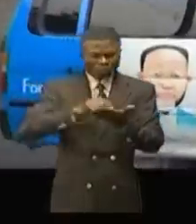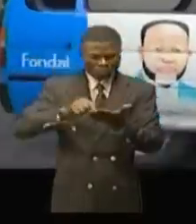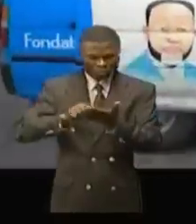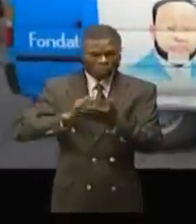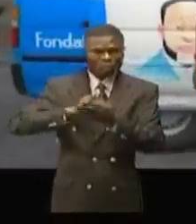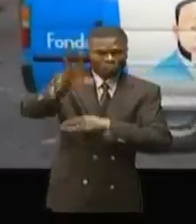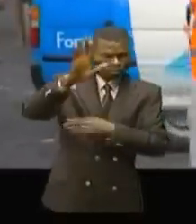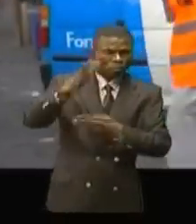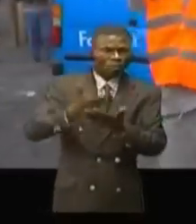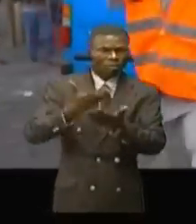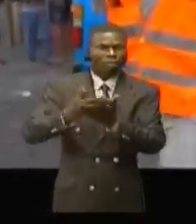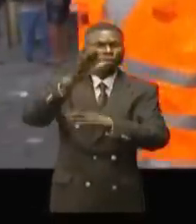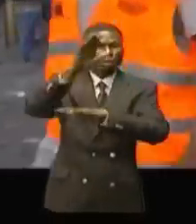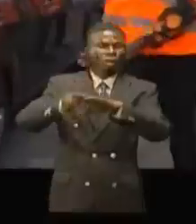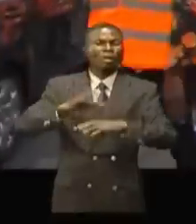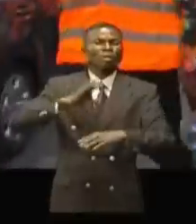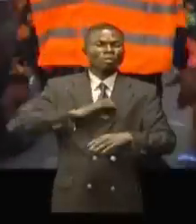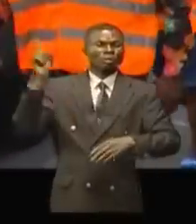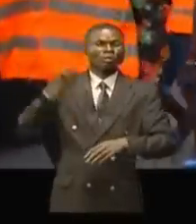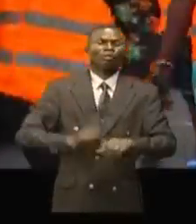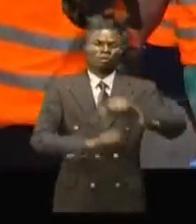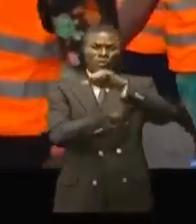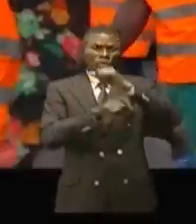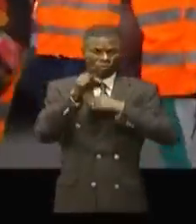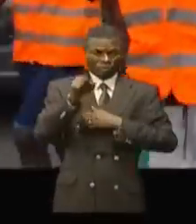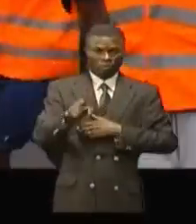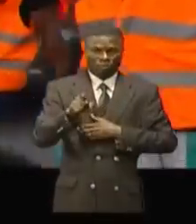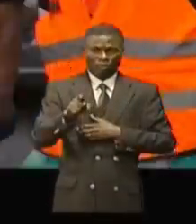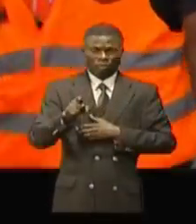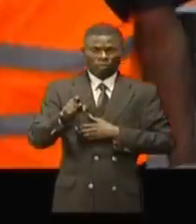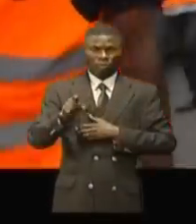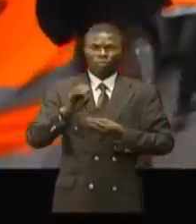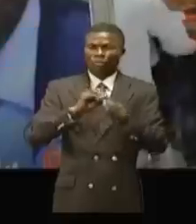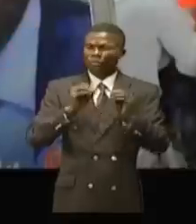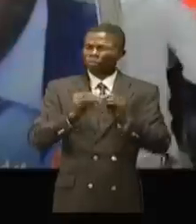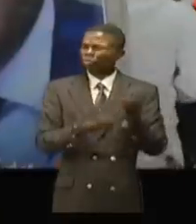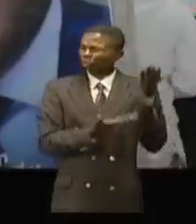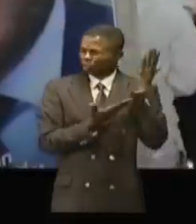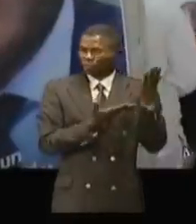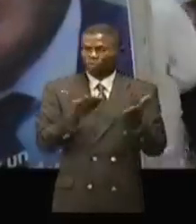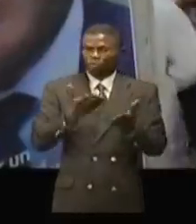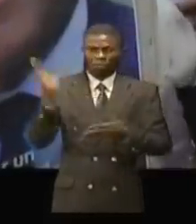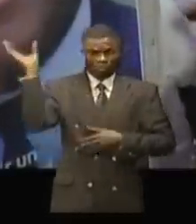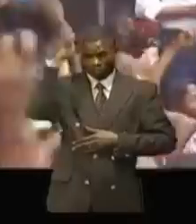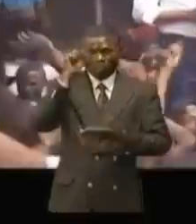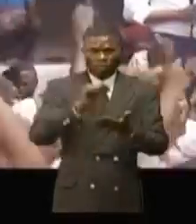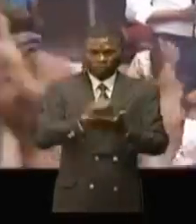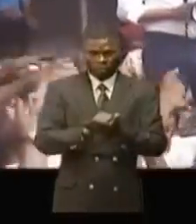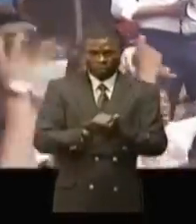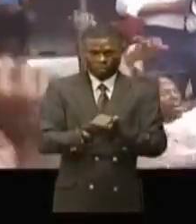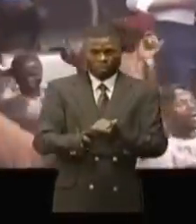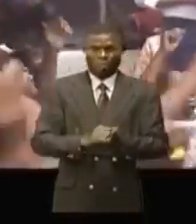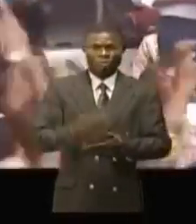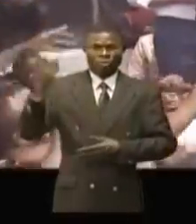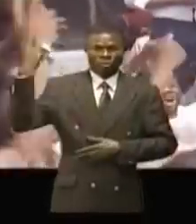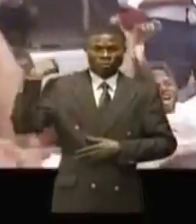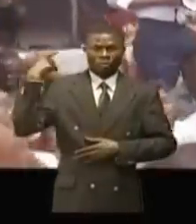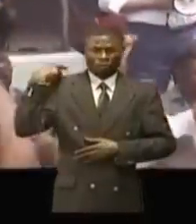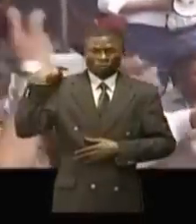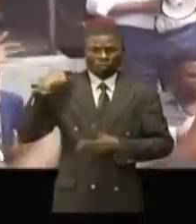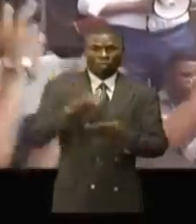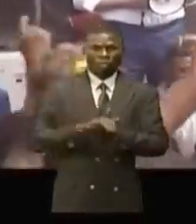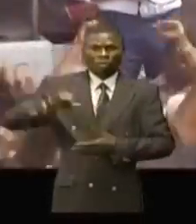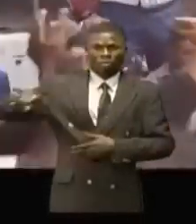Pour être contacté en cas de besoin pour une lutte plus accrue contre l'insécurité. L'honorable Jean-Marie